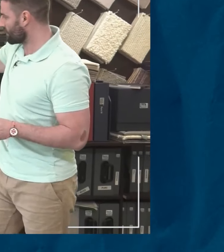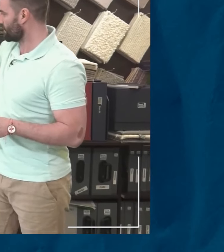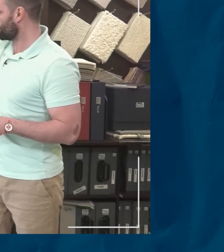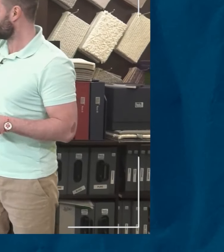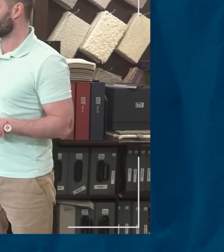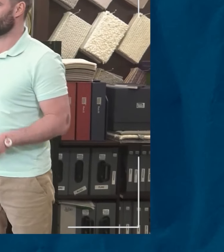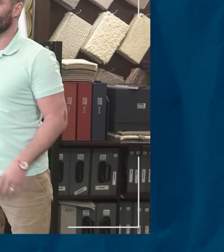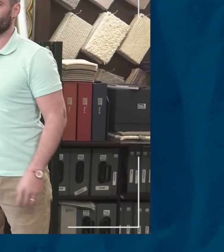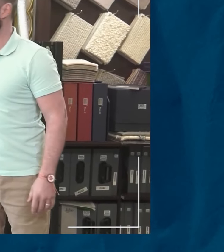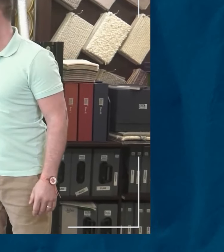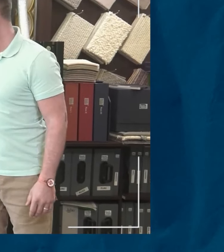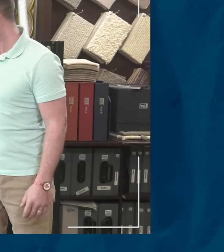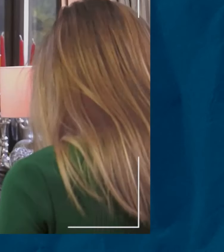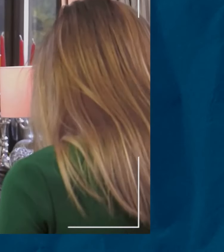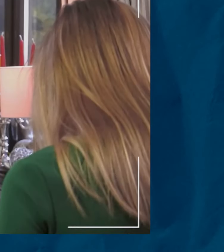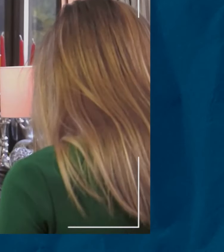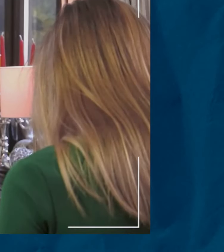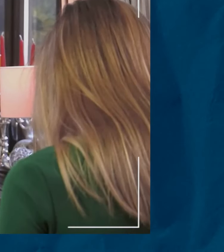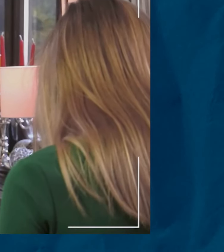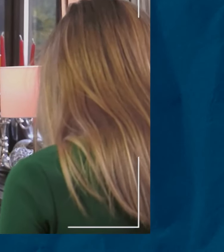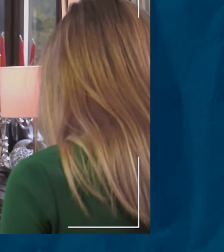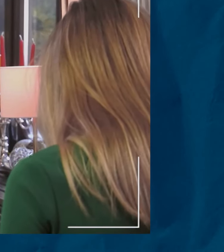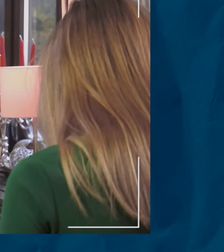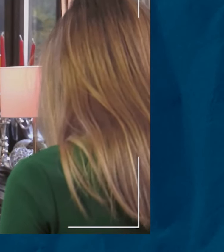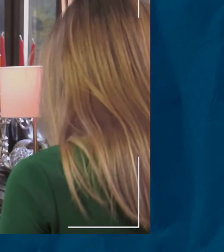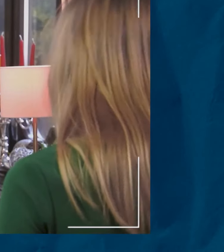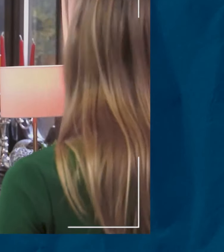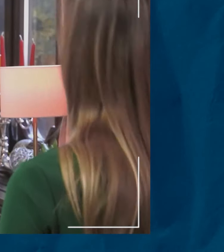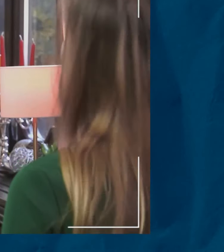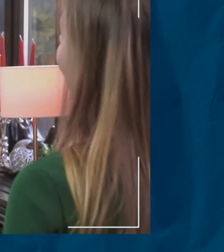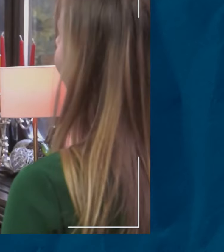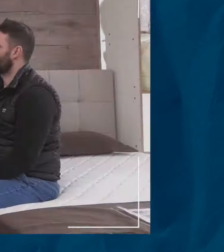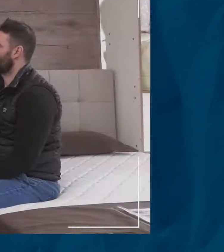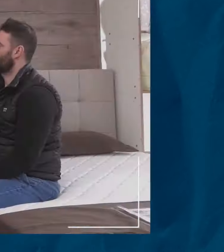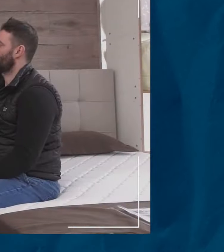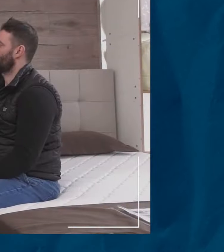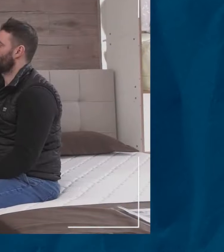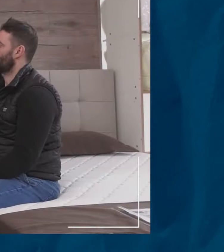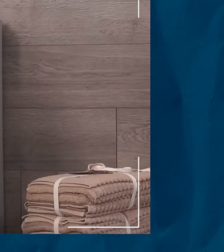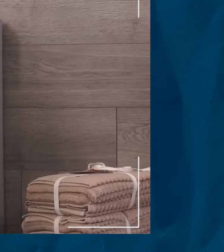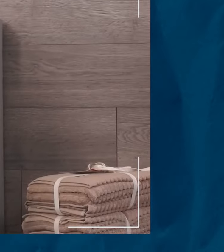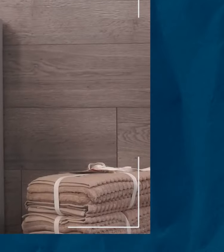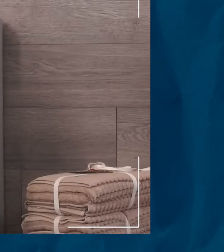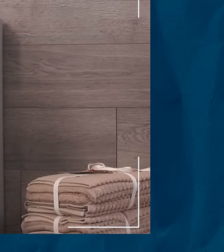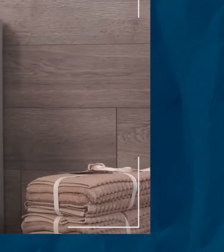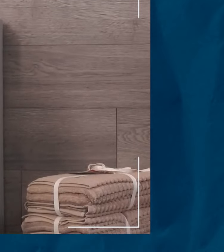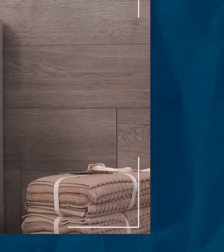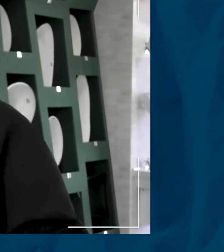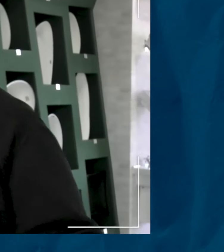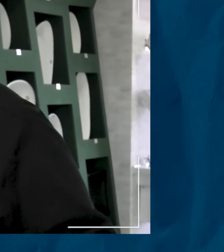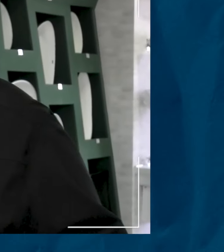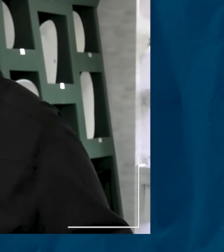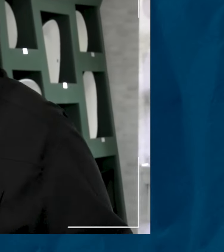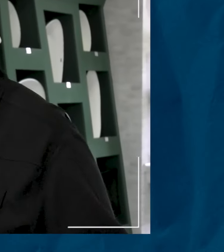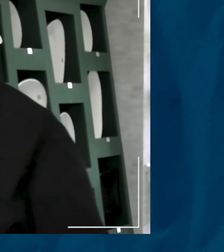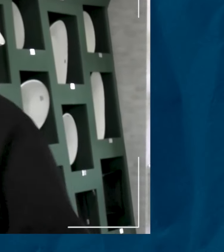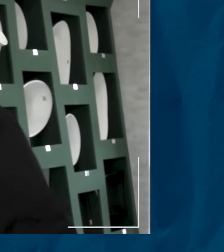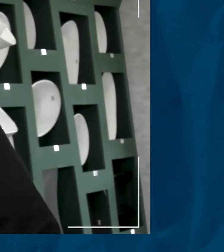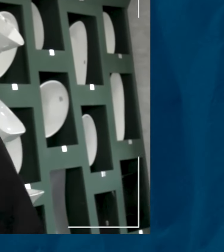Разнообразност, разновидности, човешка намеса, експертиза. Трябва да... Вие нали